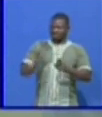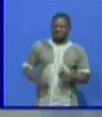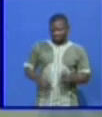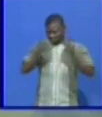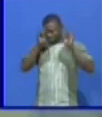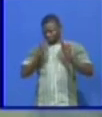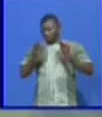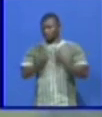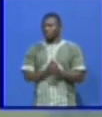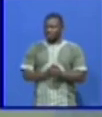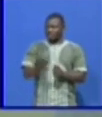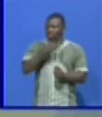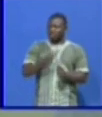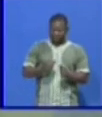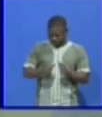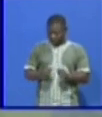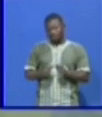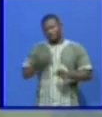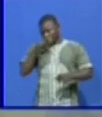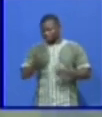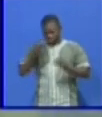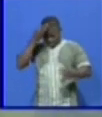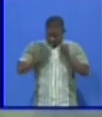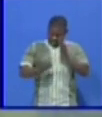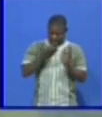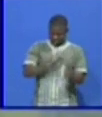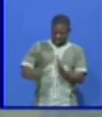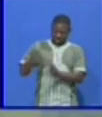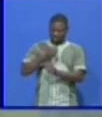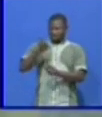de la justice classique, très lente, pour un modèle de justice plus en phase avec